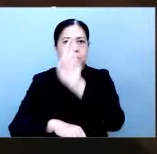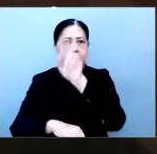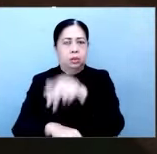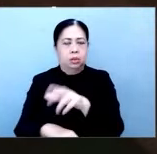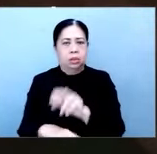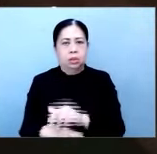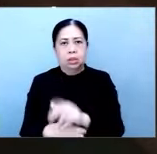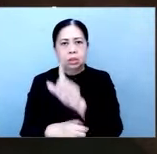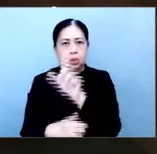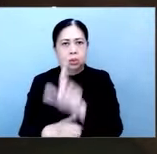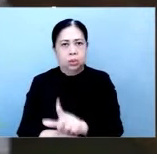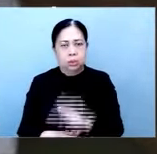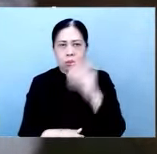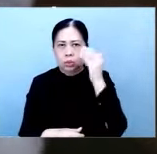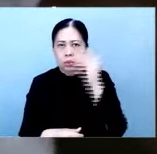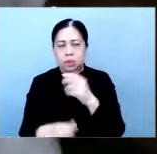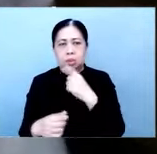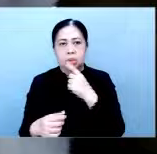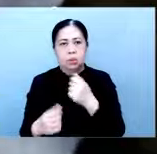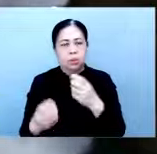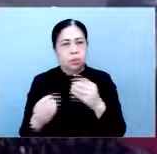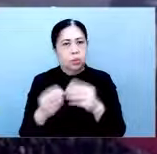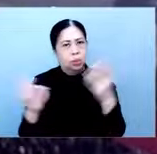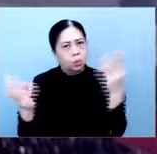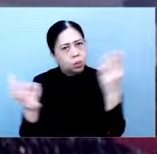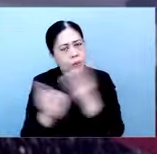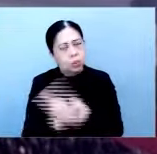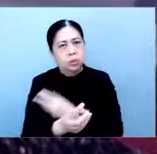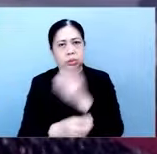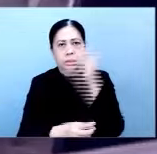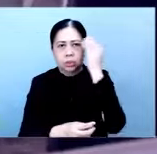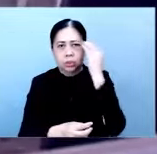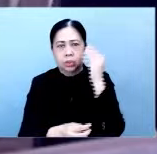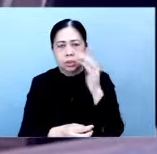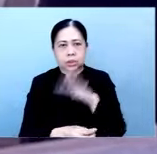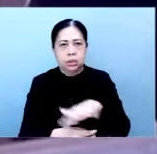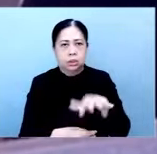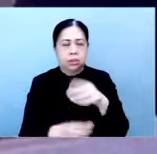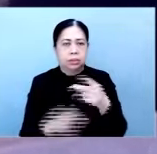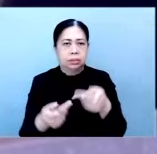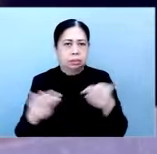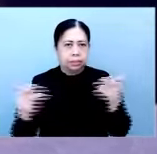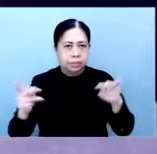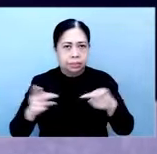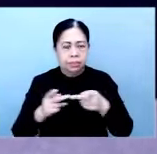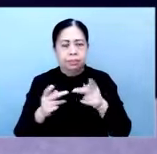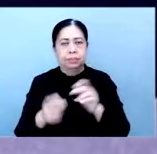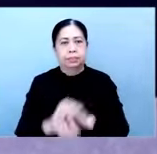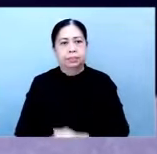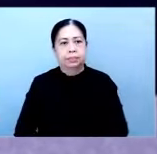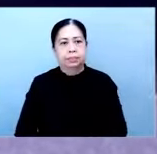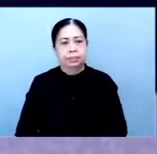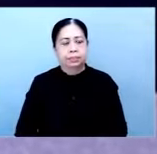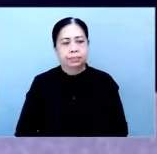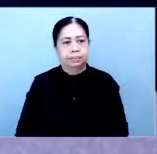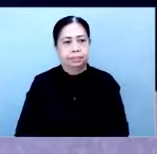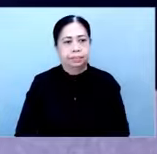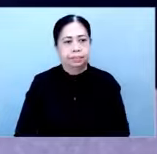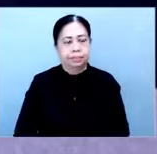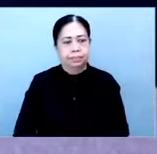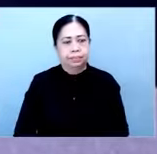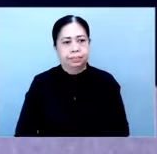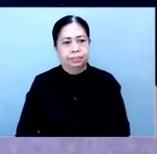North Korea na nagpapalala umano ng tensyon sa Korean Peninsula. Nagbabalita mula sa frontline, Laila